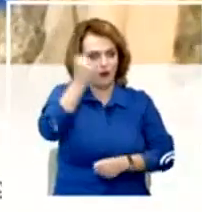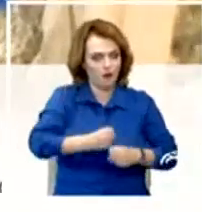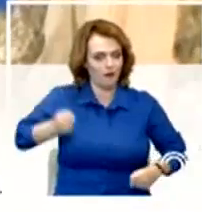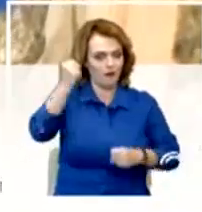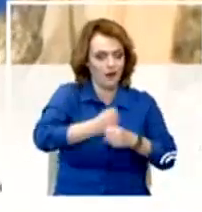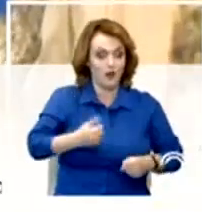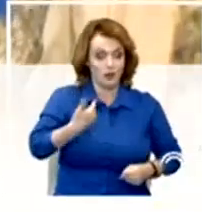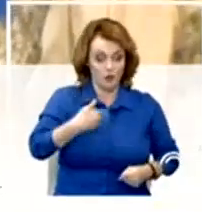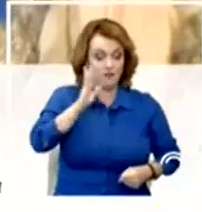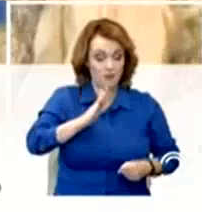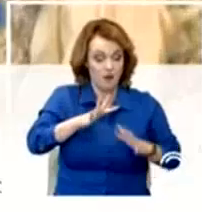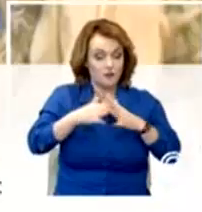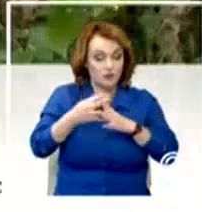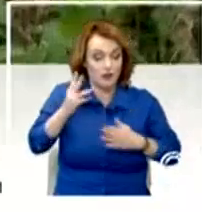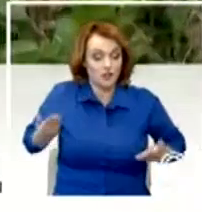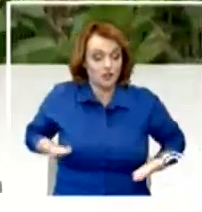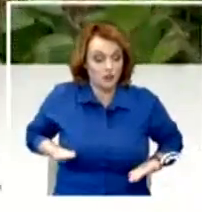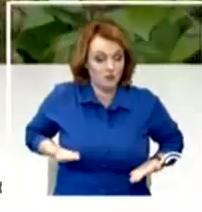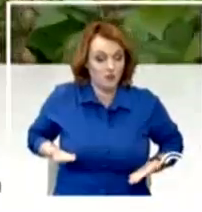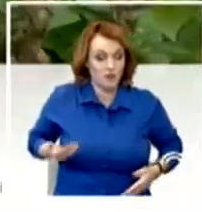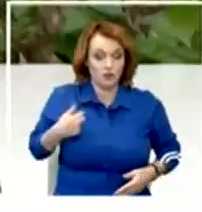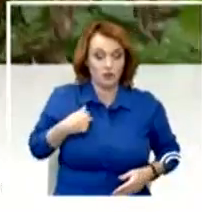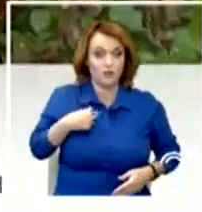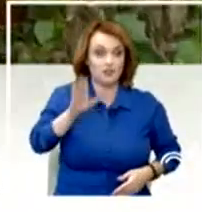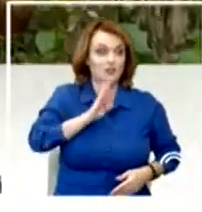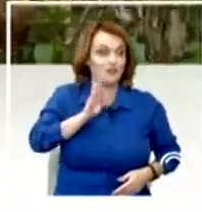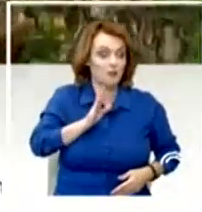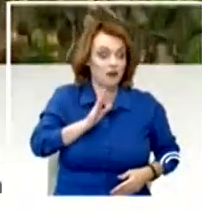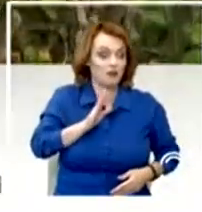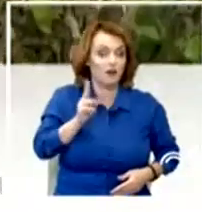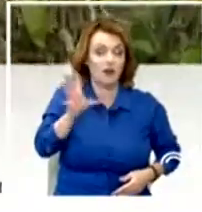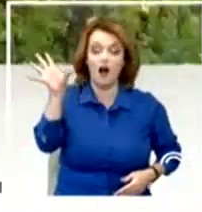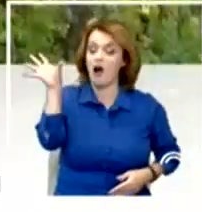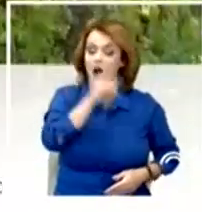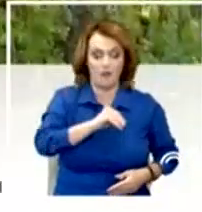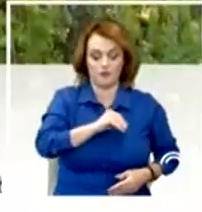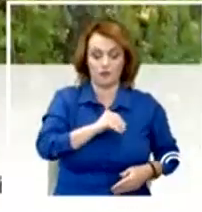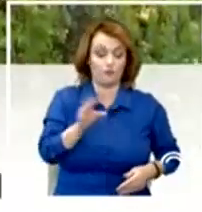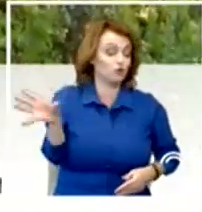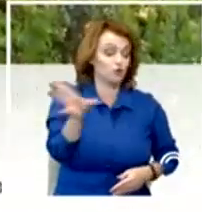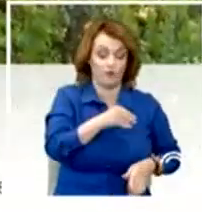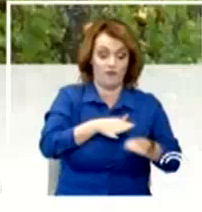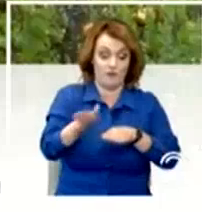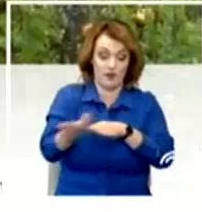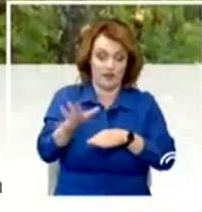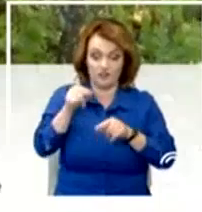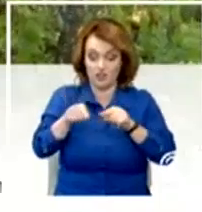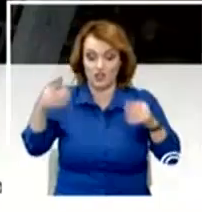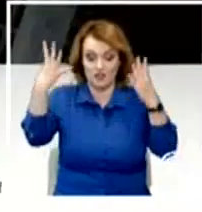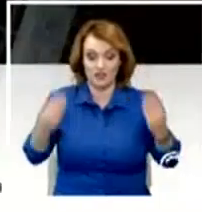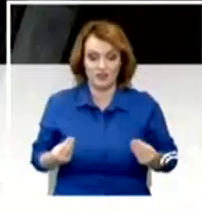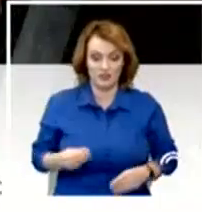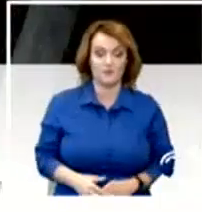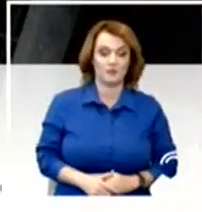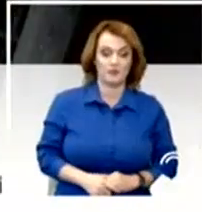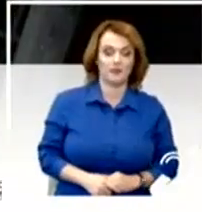Noi, femeile de la sate, de la țară, sunt femei universale. Ele dovedesc tot ce, tot ce